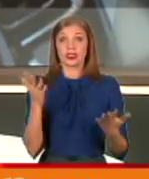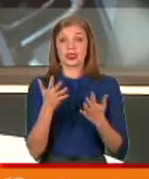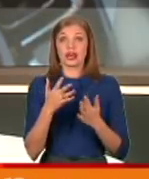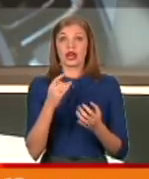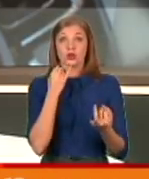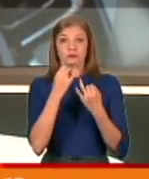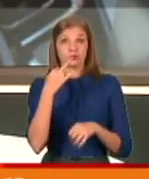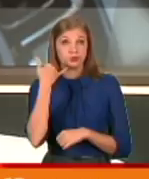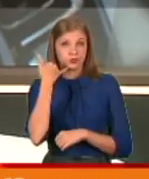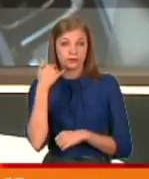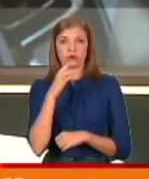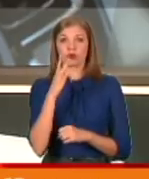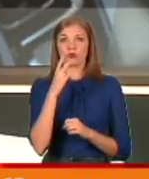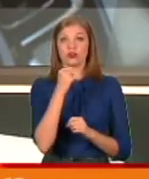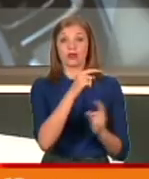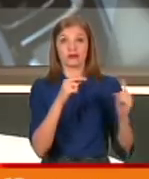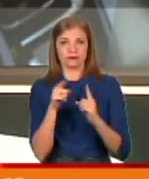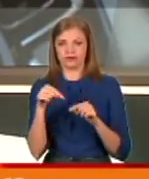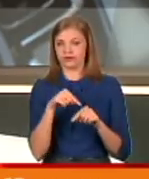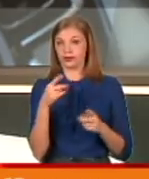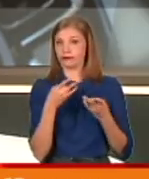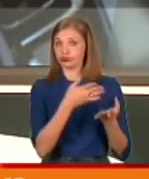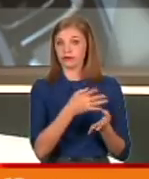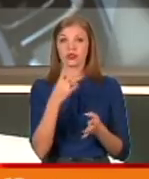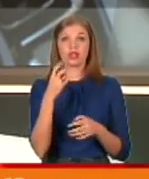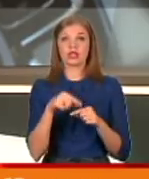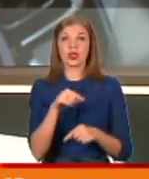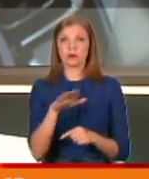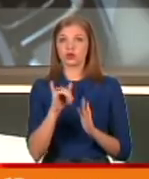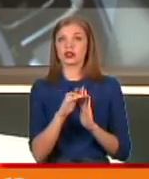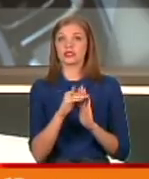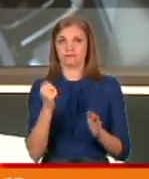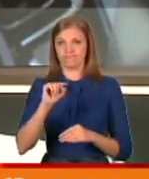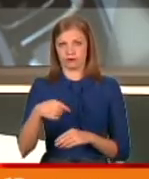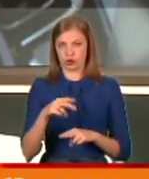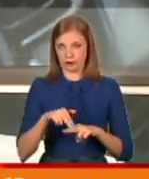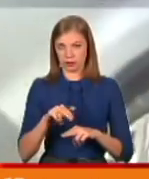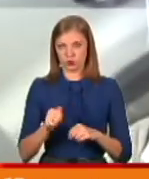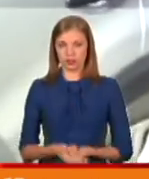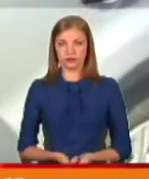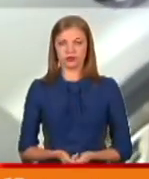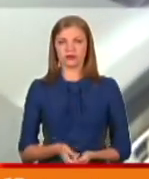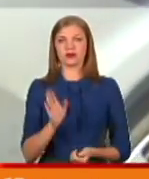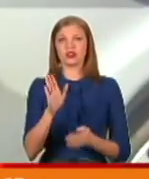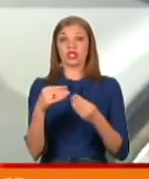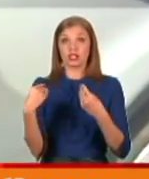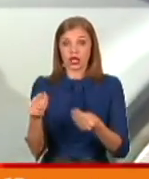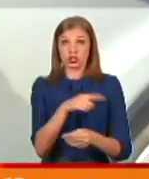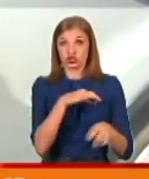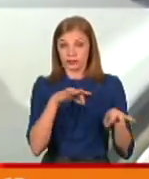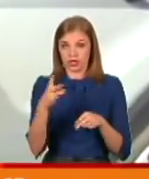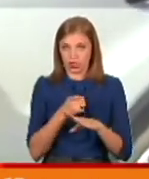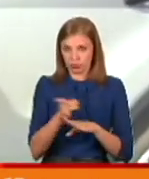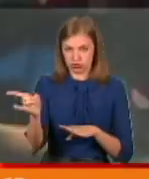саме розмовляла по телефону, на них не реагувала. Не подіяли і вимоги патрульних. Дайте швидкій проїхати,